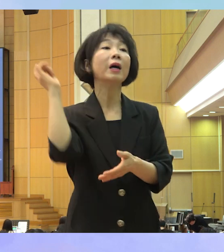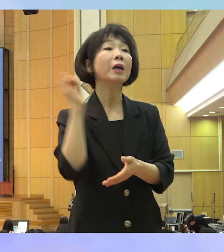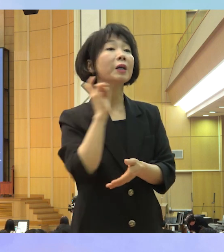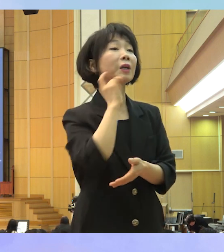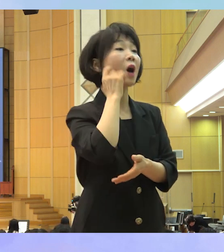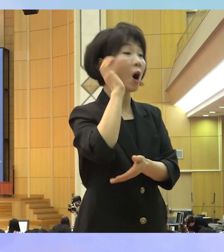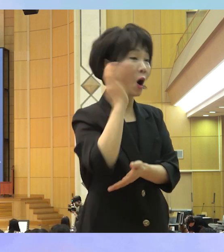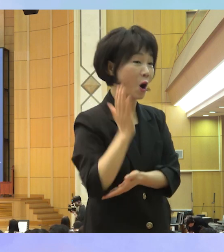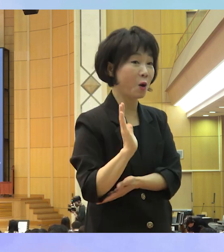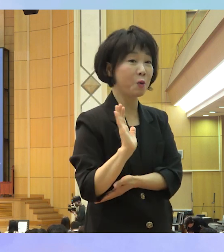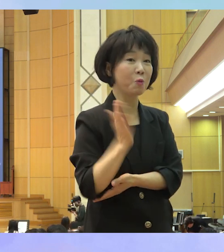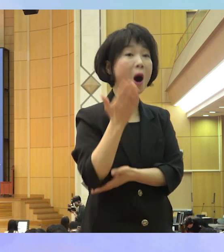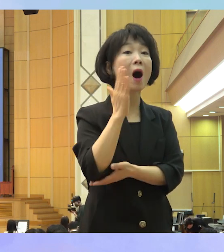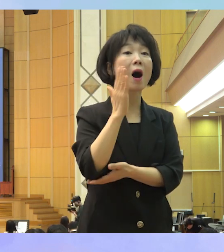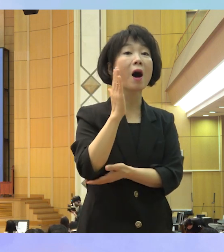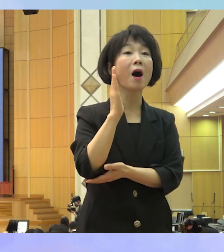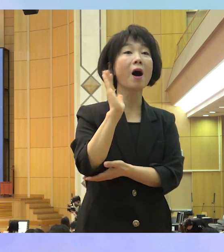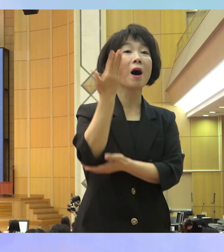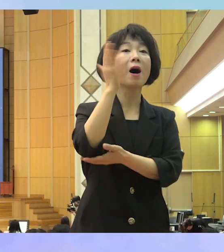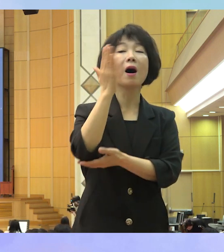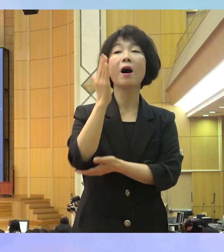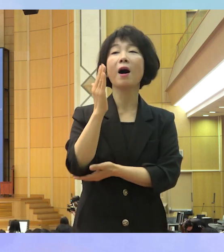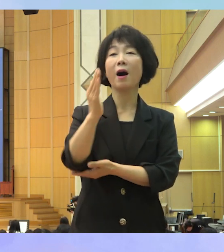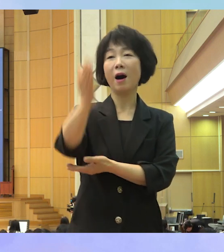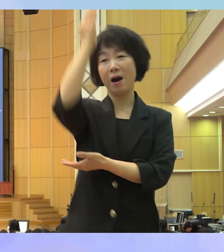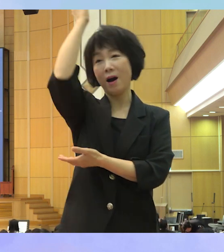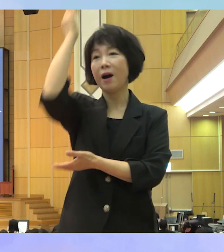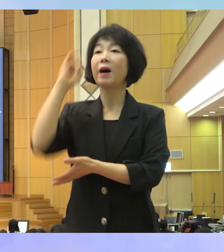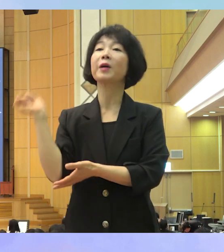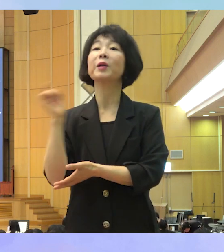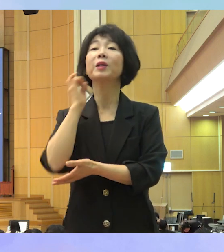영광 영광